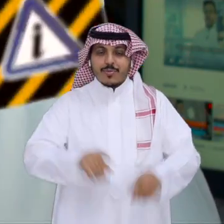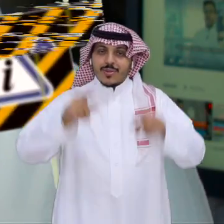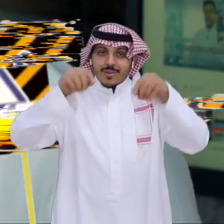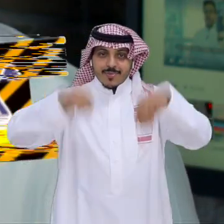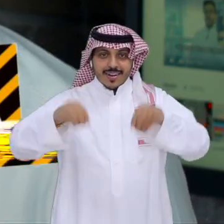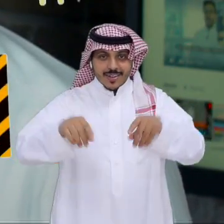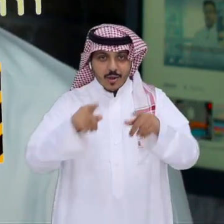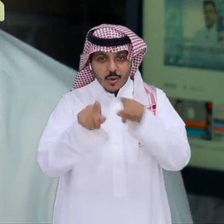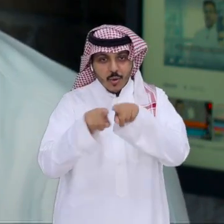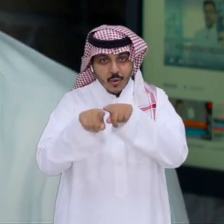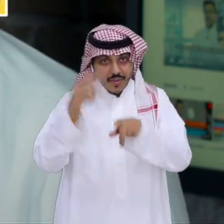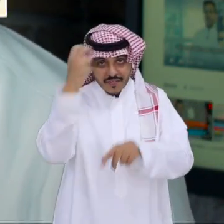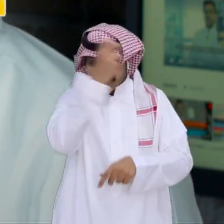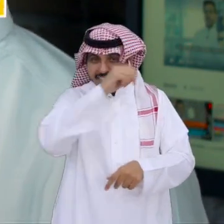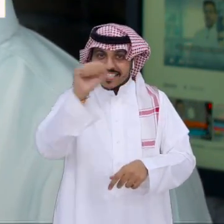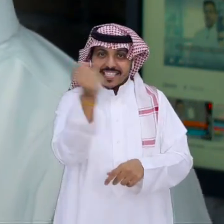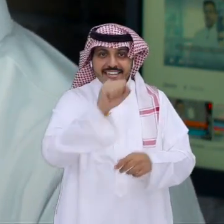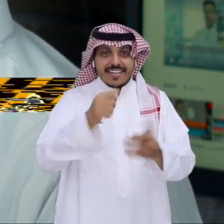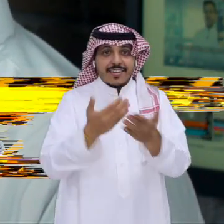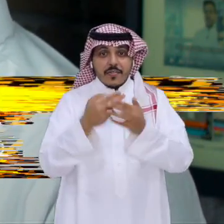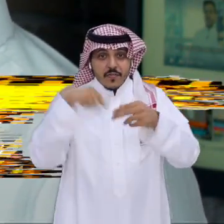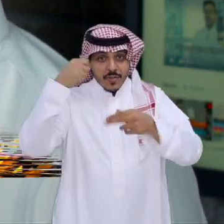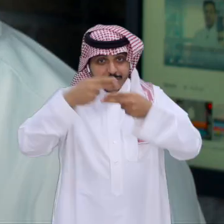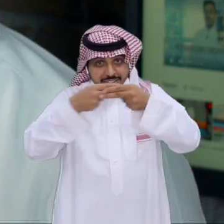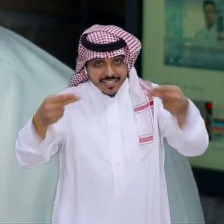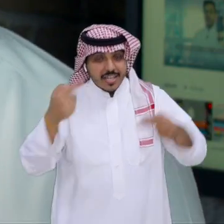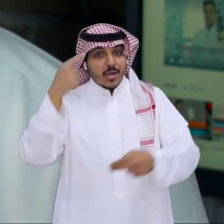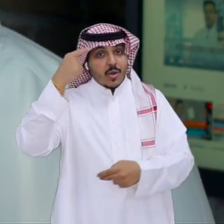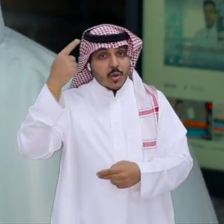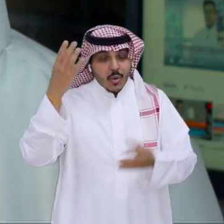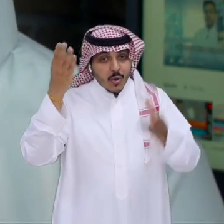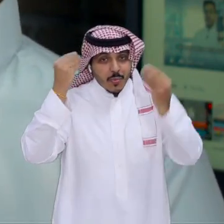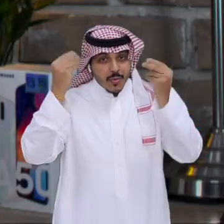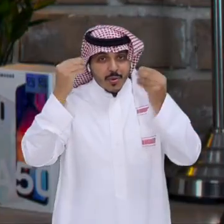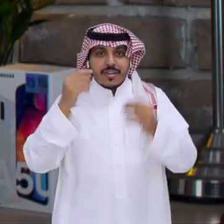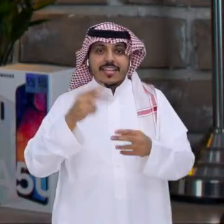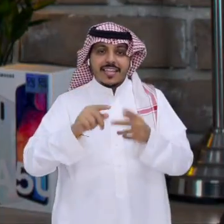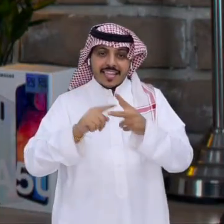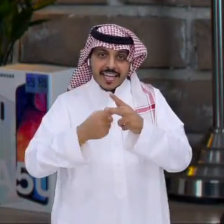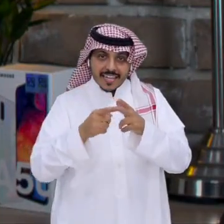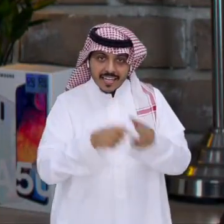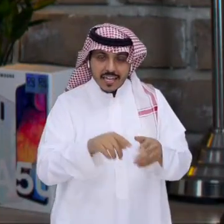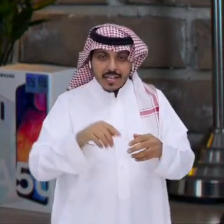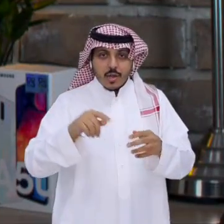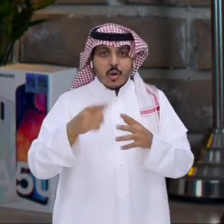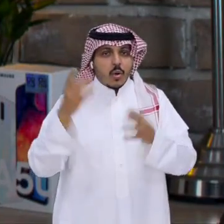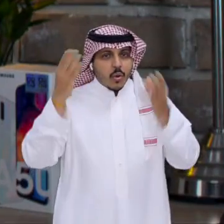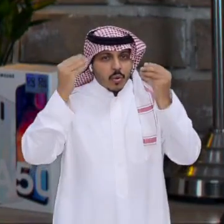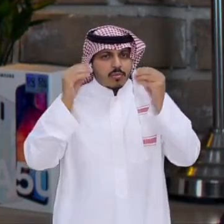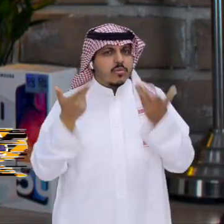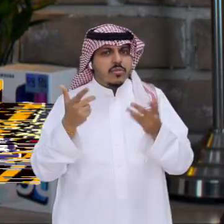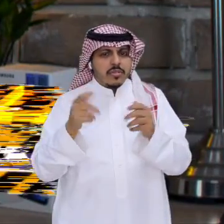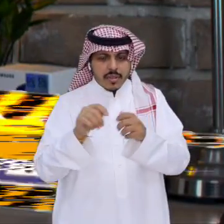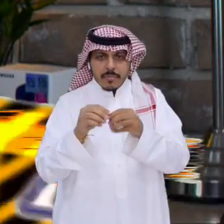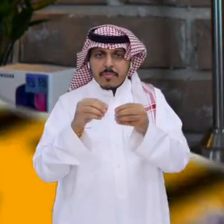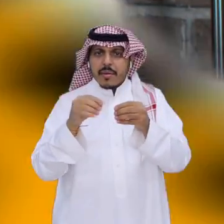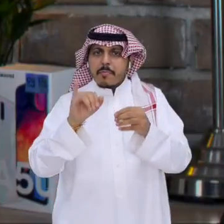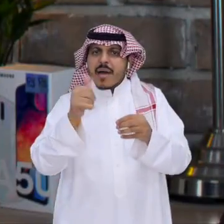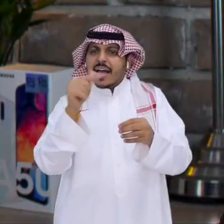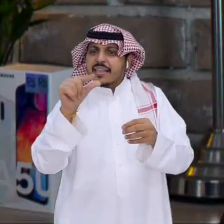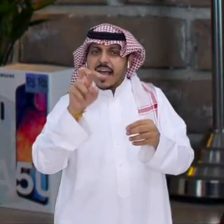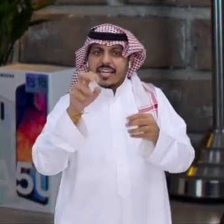السلام عليكم ورحمة الله وبركاته، أخوكم فيصل السيف وحلقة جديدة من العلوم والتقنية. نبدأها أول شيء بالعلوم ومادة جديدة ابتكروها